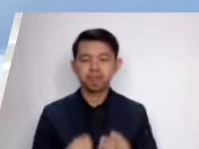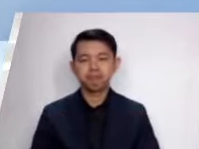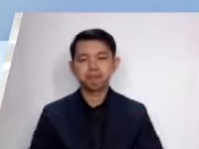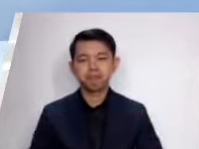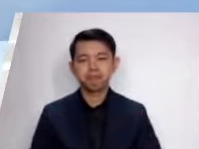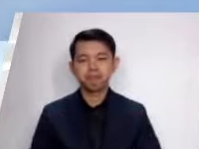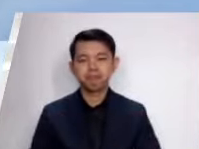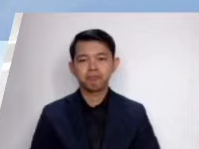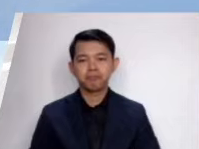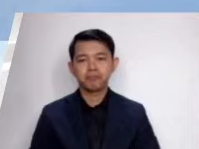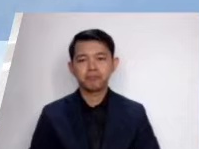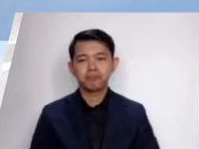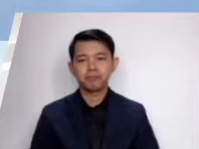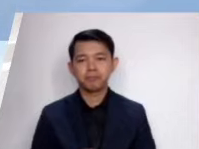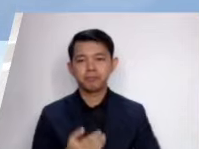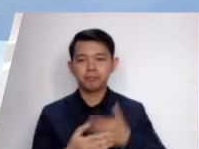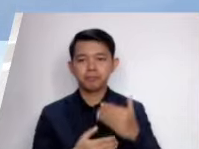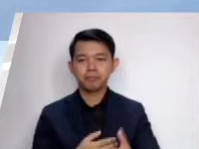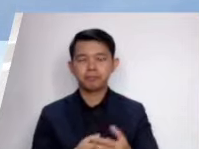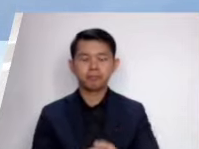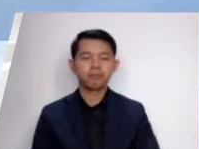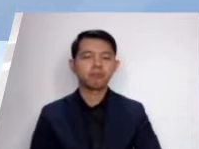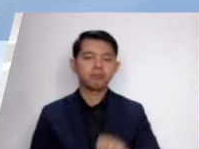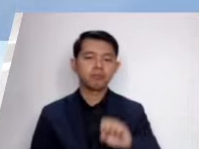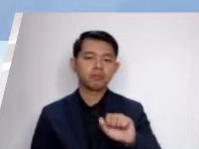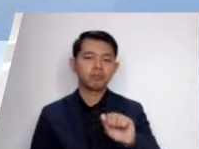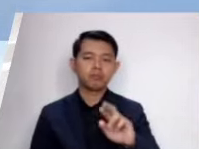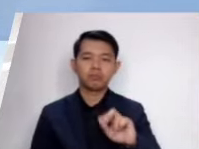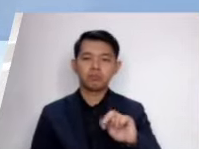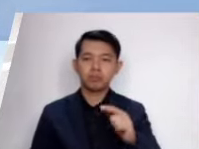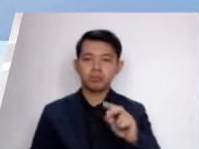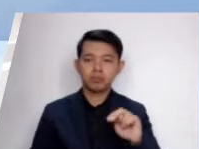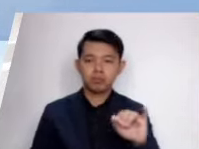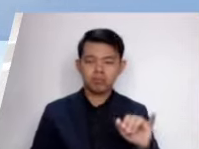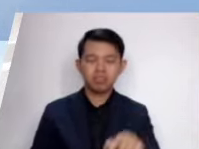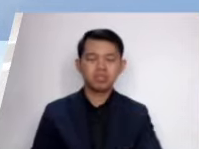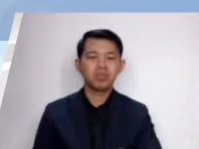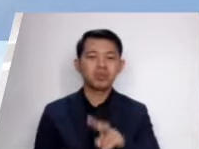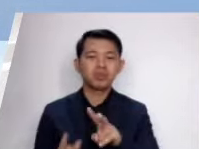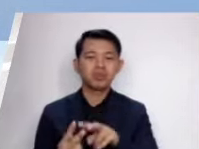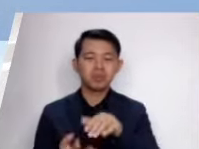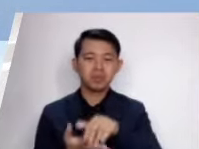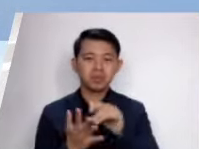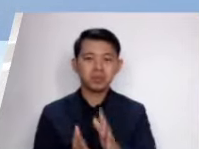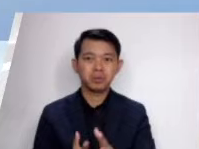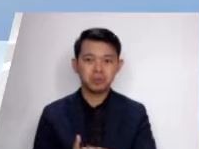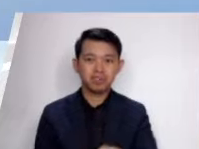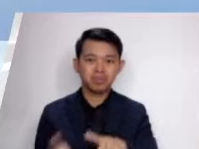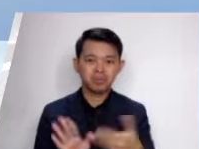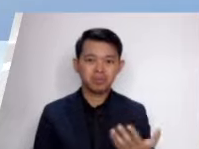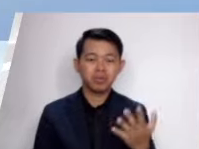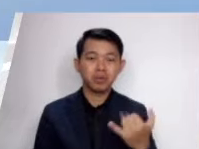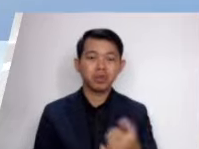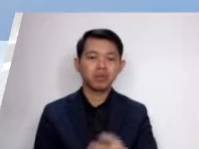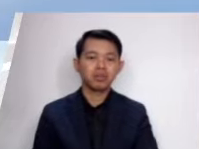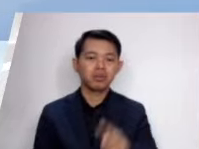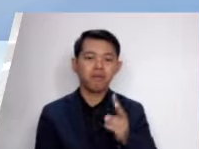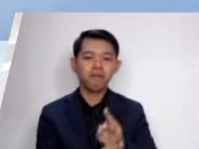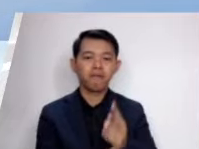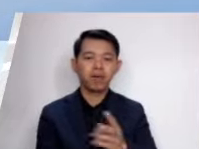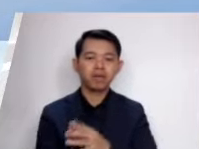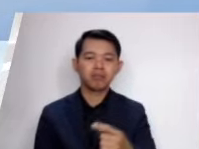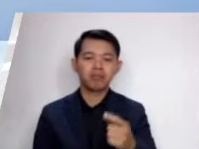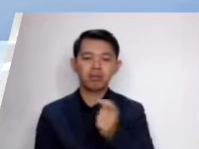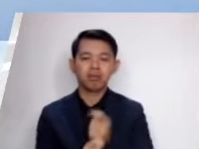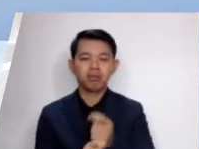Sa Balungon, Sarangani naman, patay ang dalawang criminology student matapos sumalpok ang sinasakyan nilang van sa isang truck. Sa initial na investigation ng